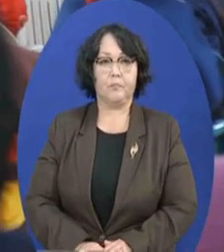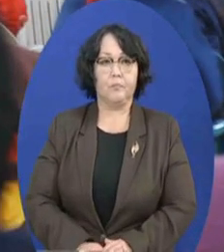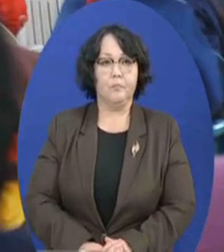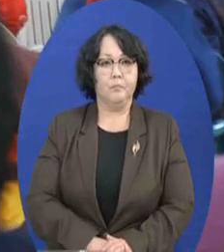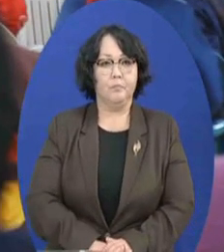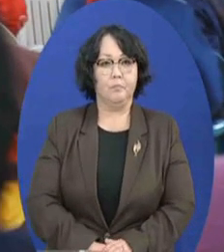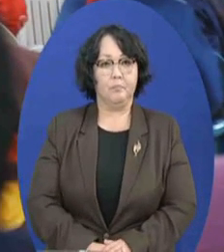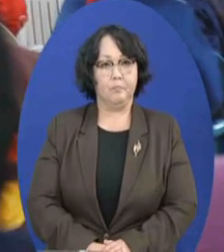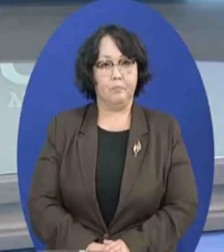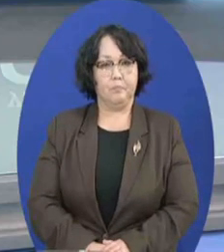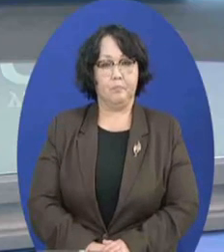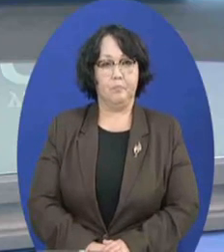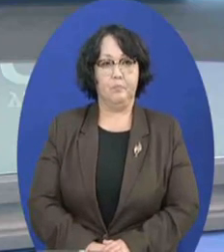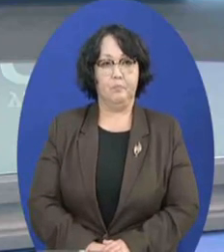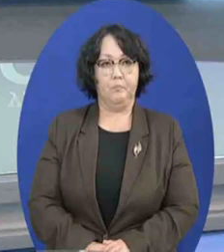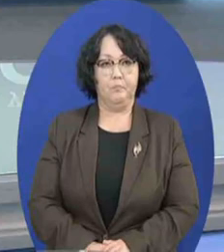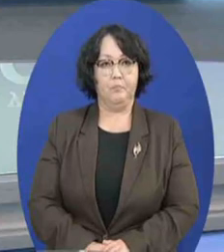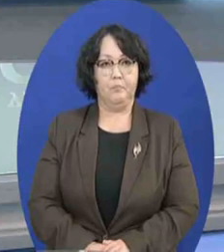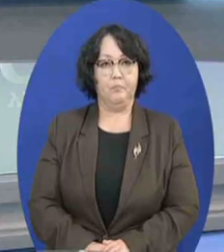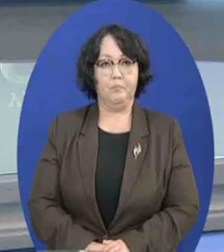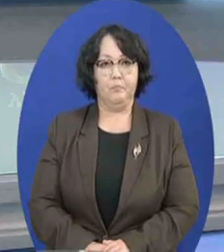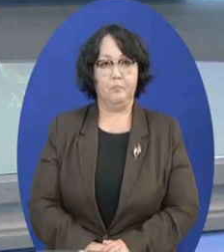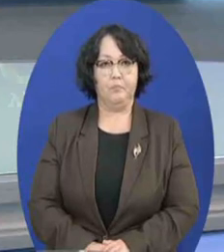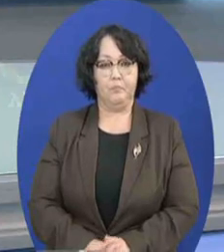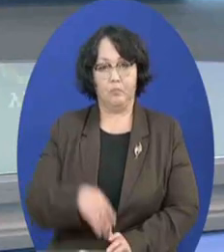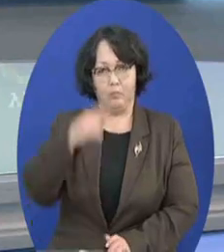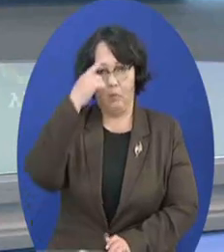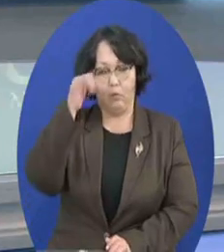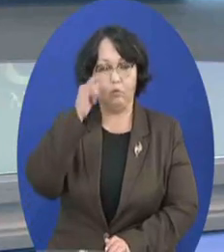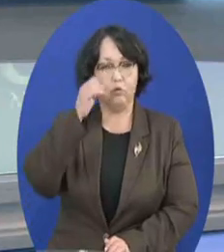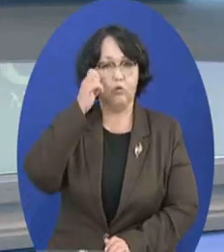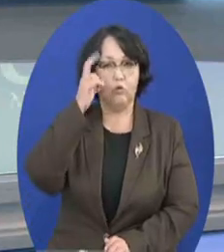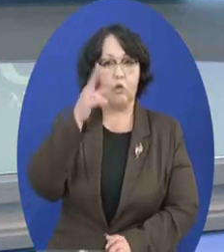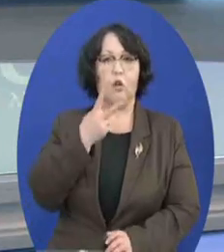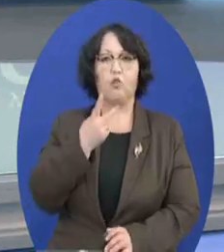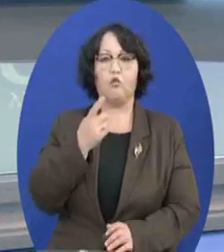Монгол улсын ерөнхийлөгчийн 2021 оны ээлжид